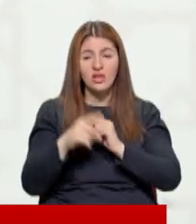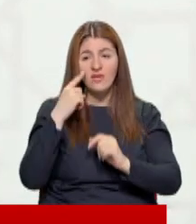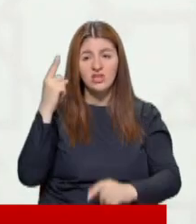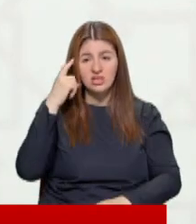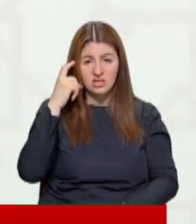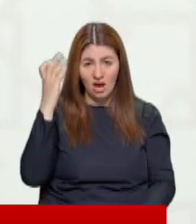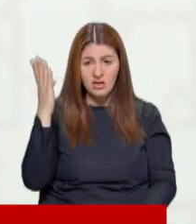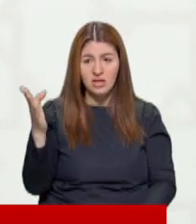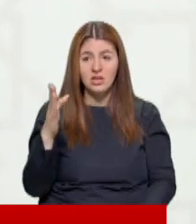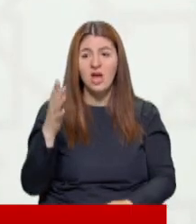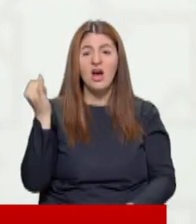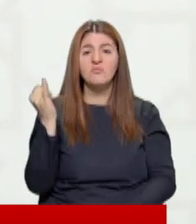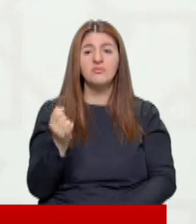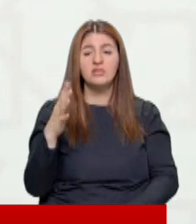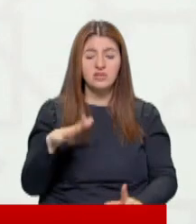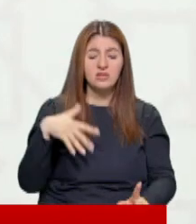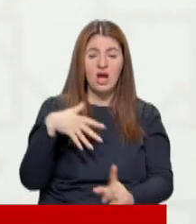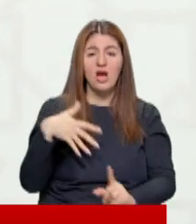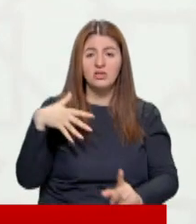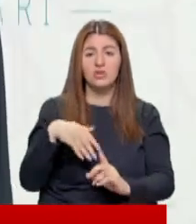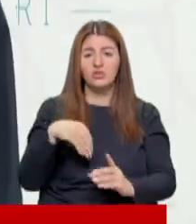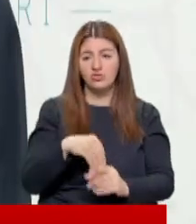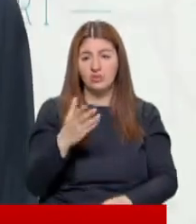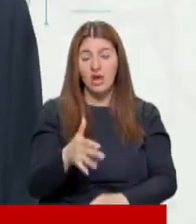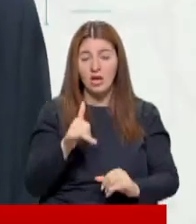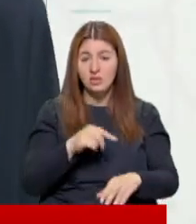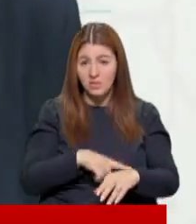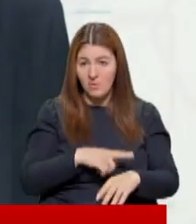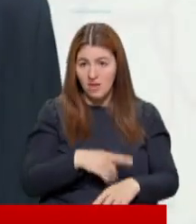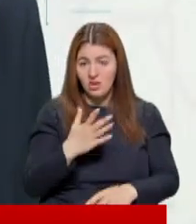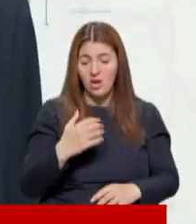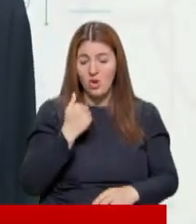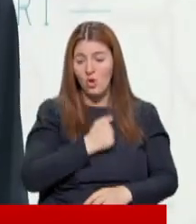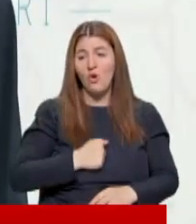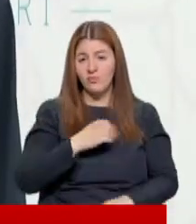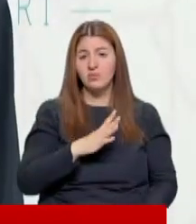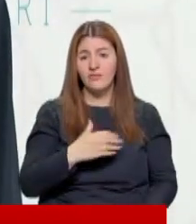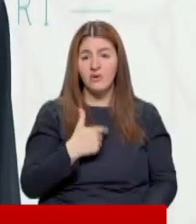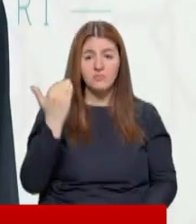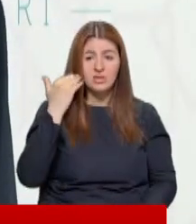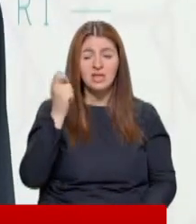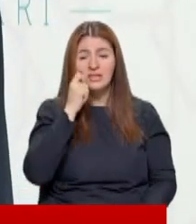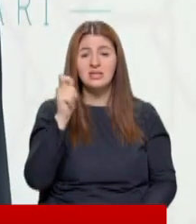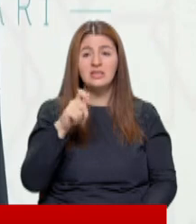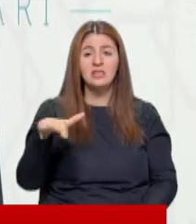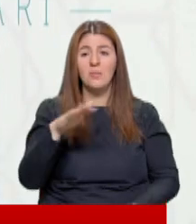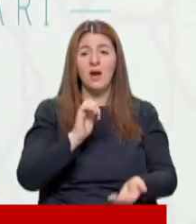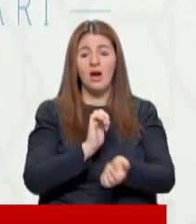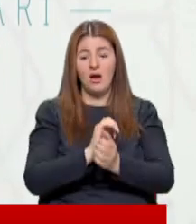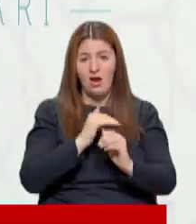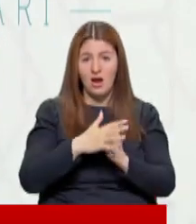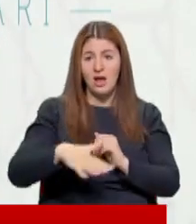İsrail'in alçak saldırıları altında. Aynı zamanda öfkeliyiz de. Başta İslam aleminin